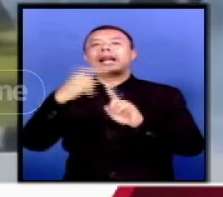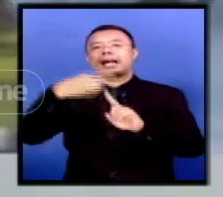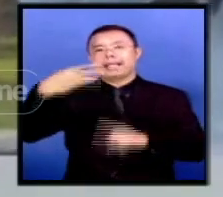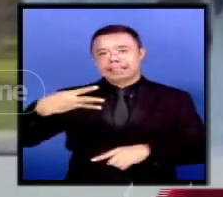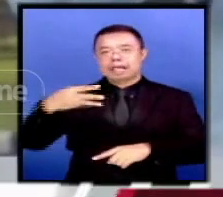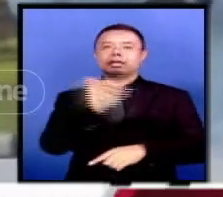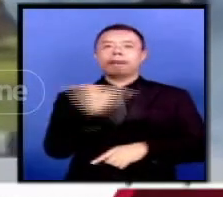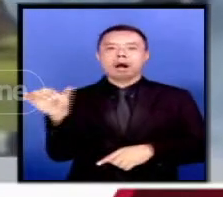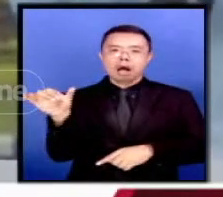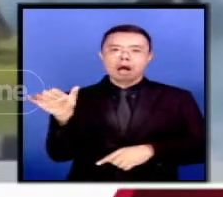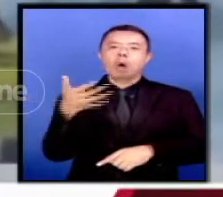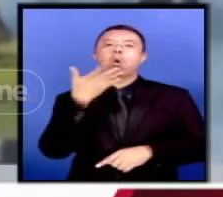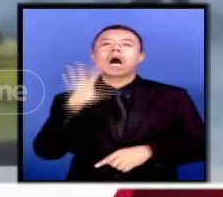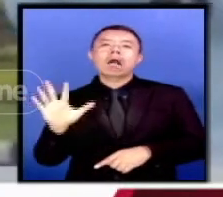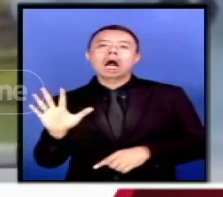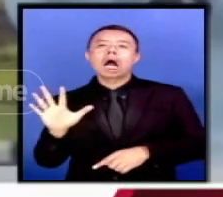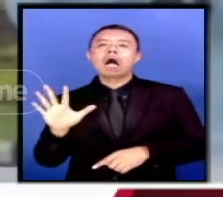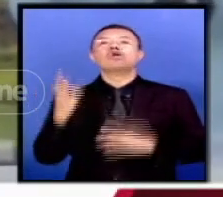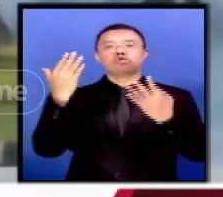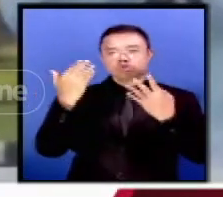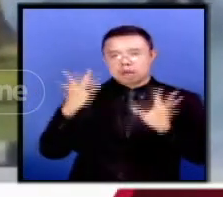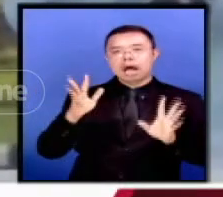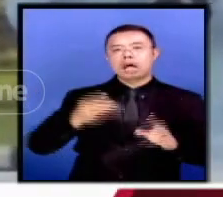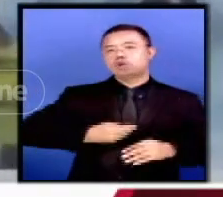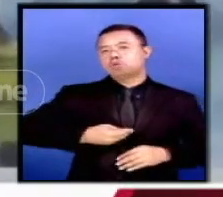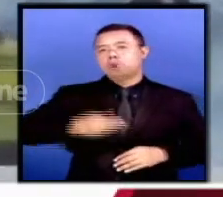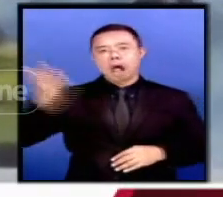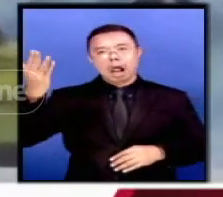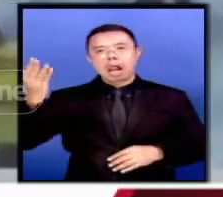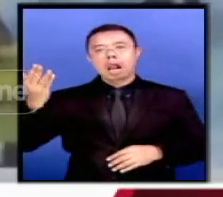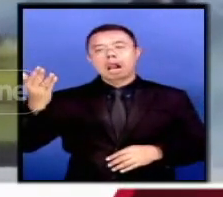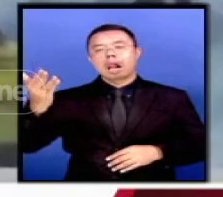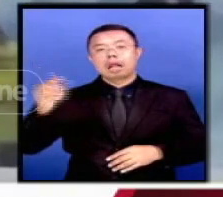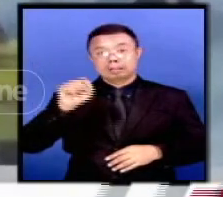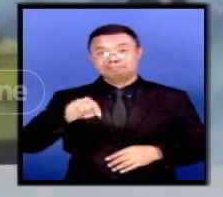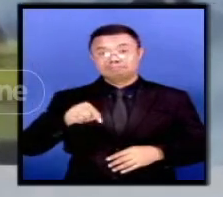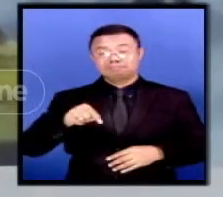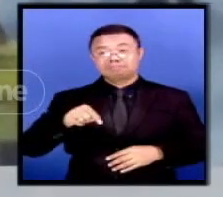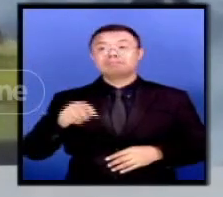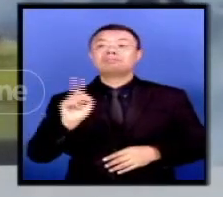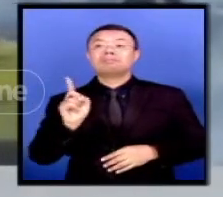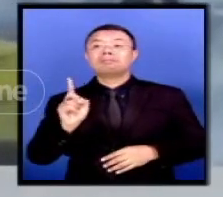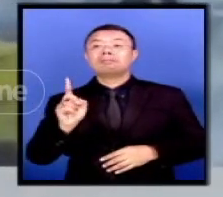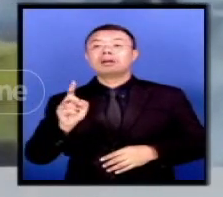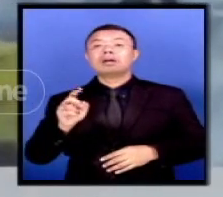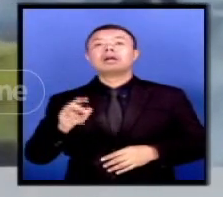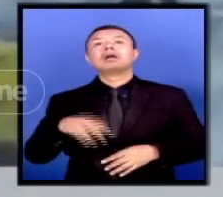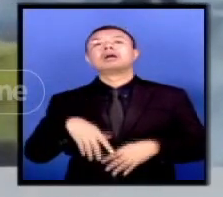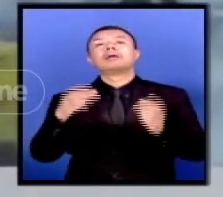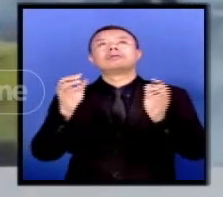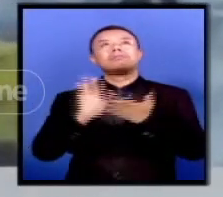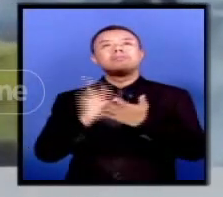Kemudian oleh tersangka ini dijuallah BBM yang menyerupai Pertalite ini di Pertamini.